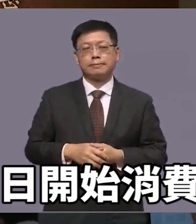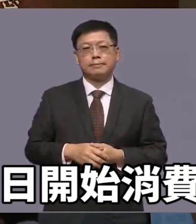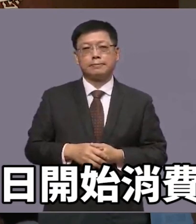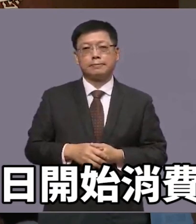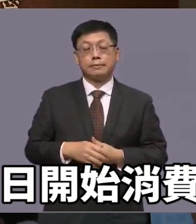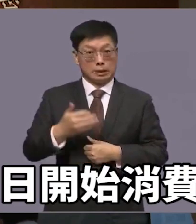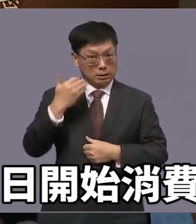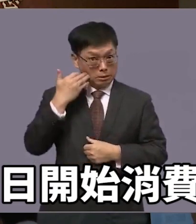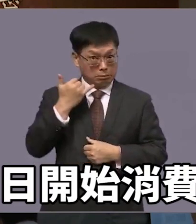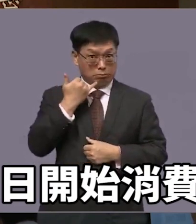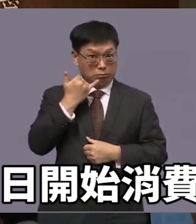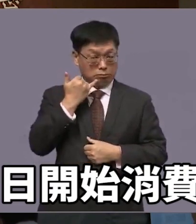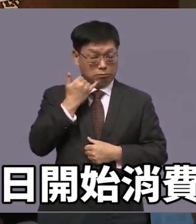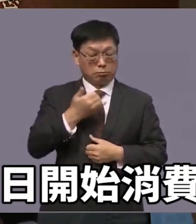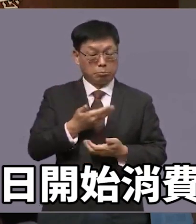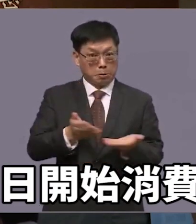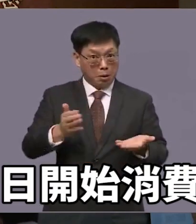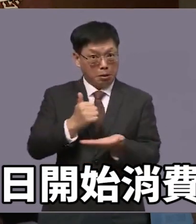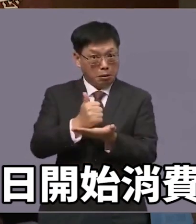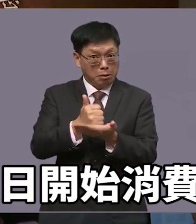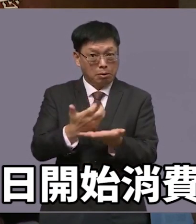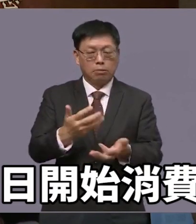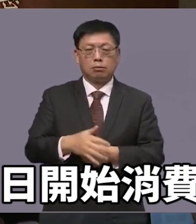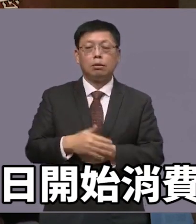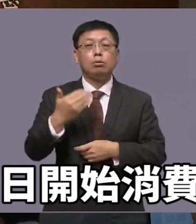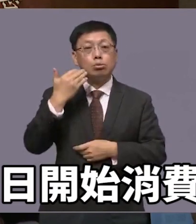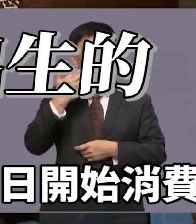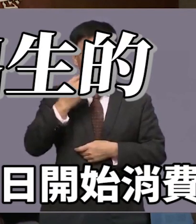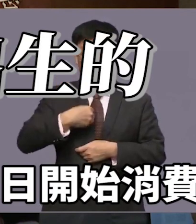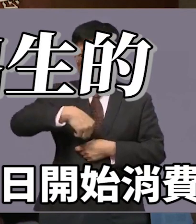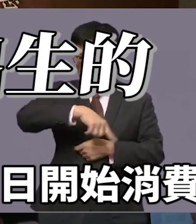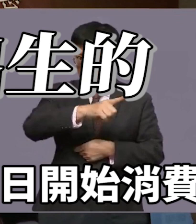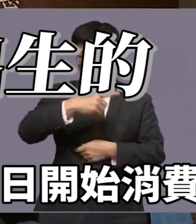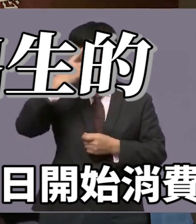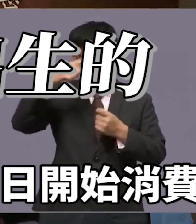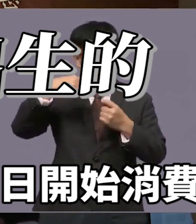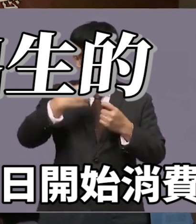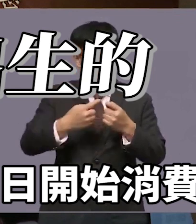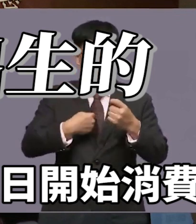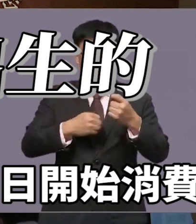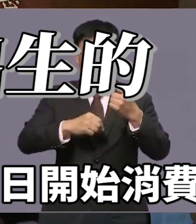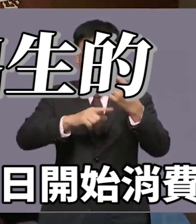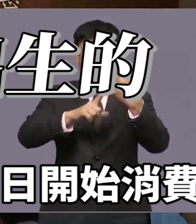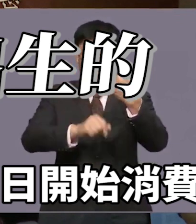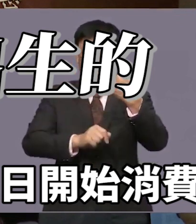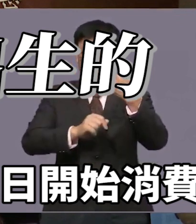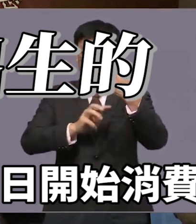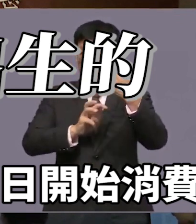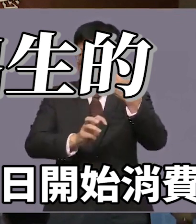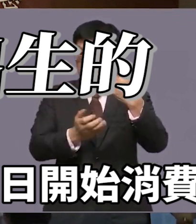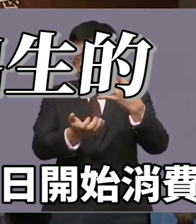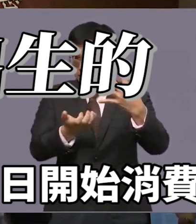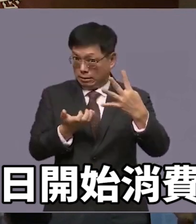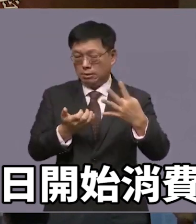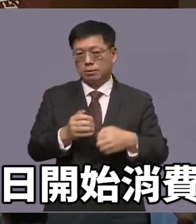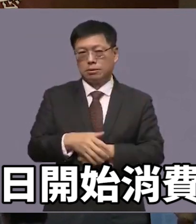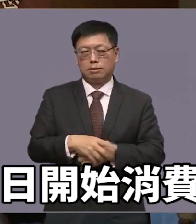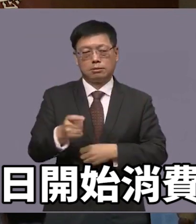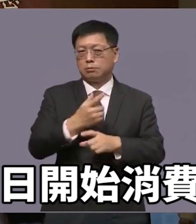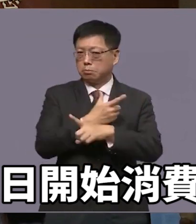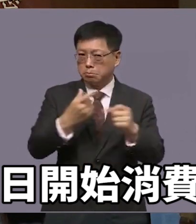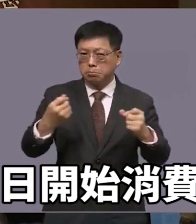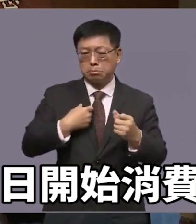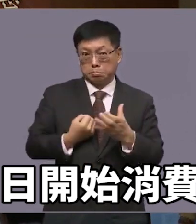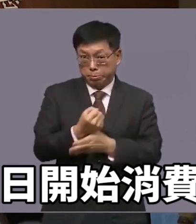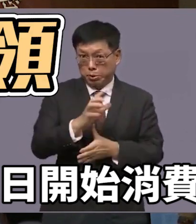那谁可以领呢？就是你只要到明年四月三十号以前出生，